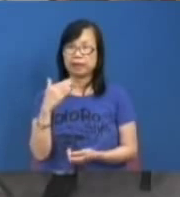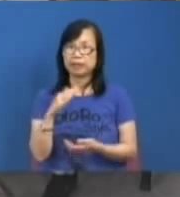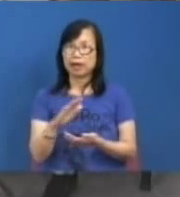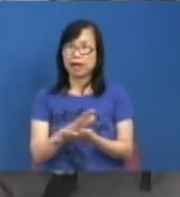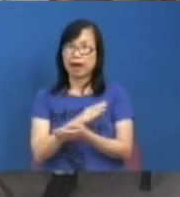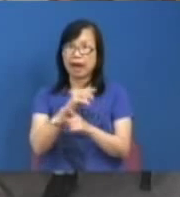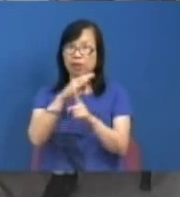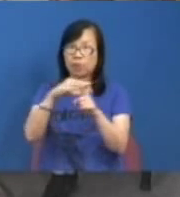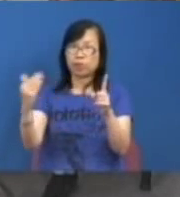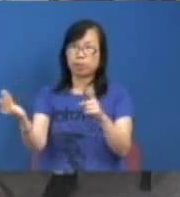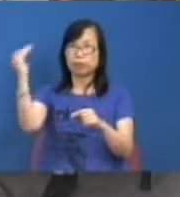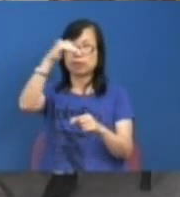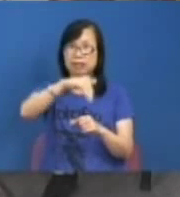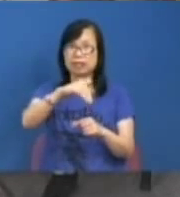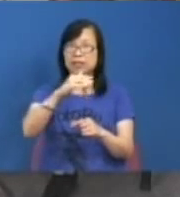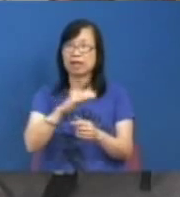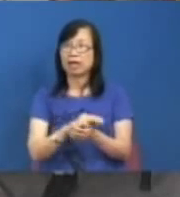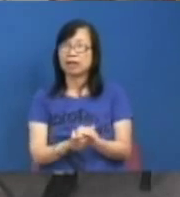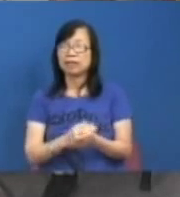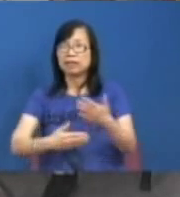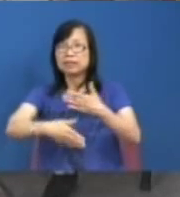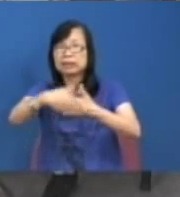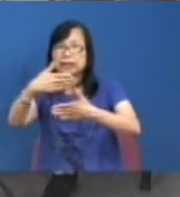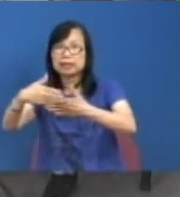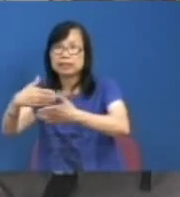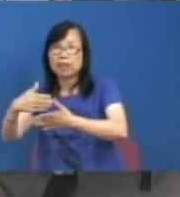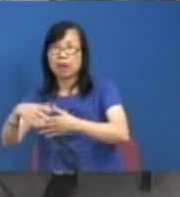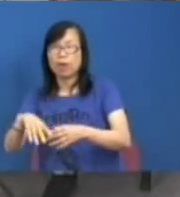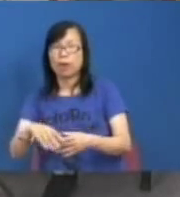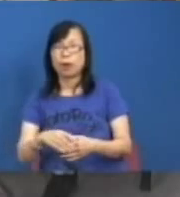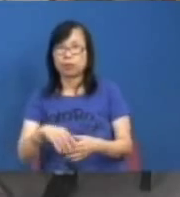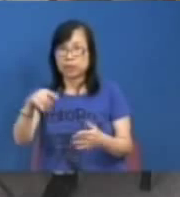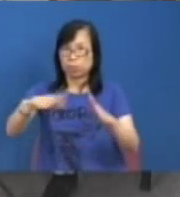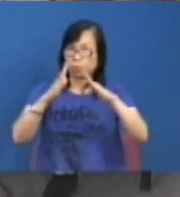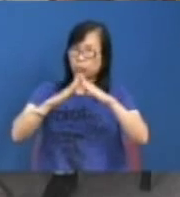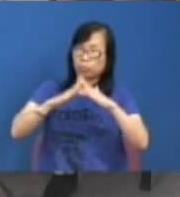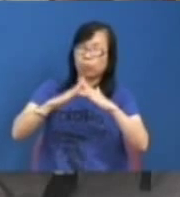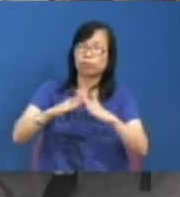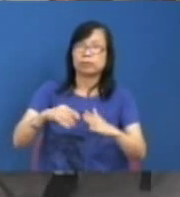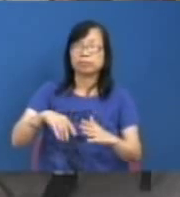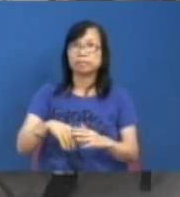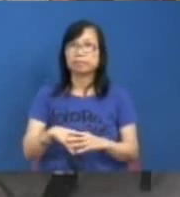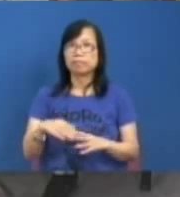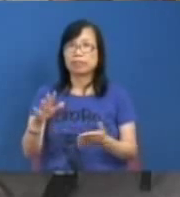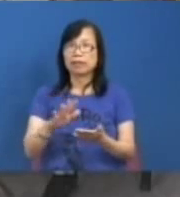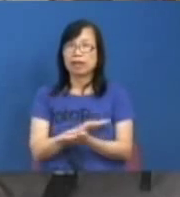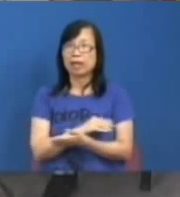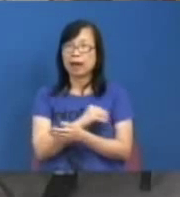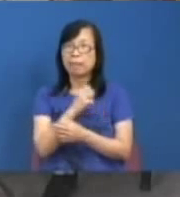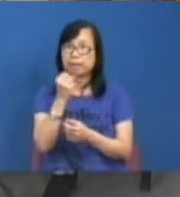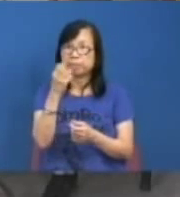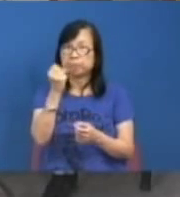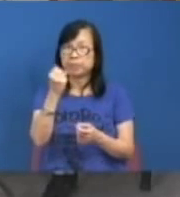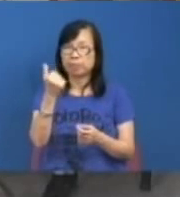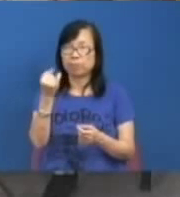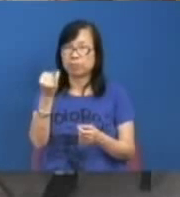半山種植道咧啲二三層高嘅低密度住宅嚟嘅。因為喺50-60年前起